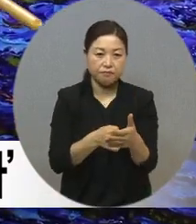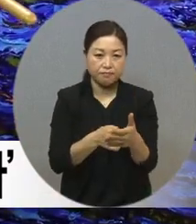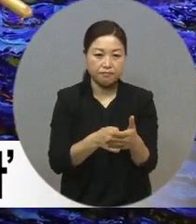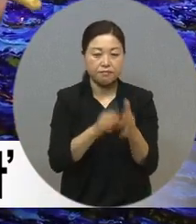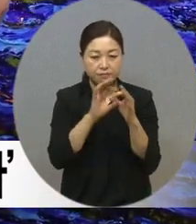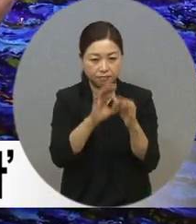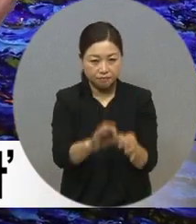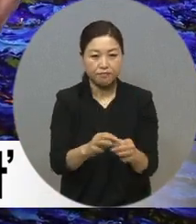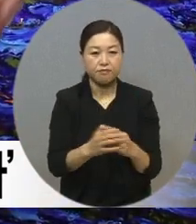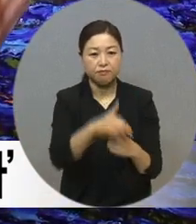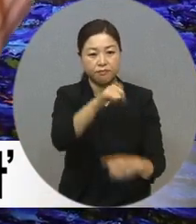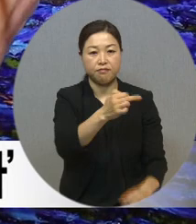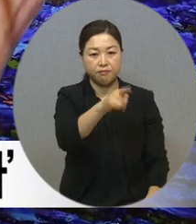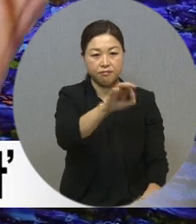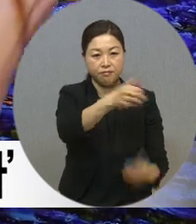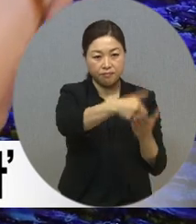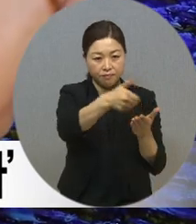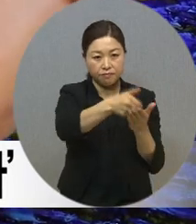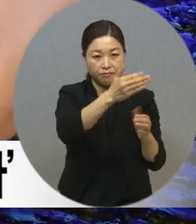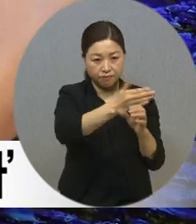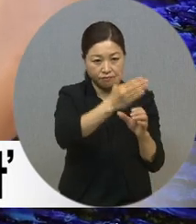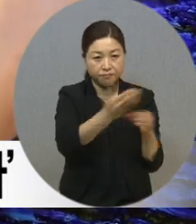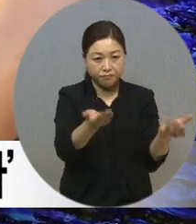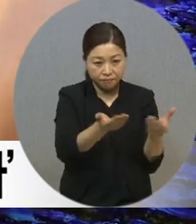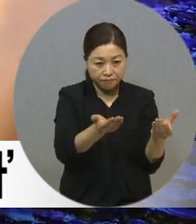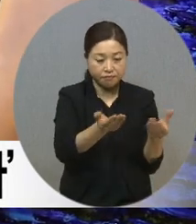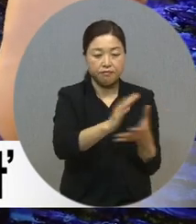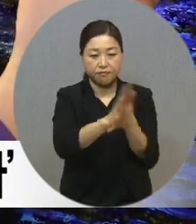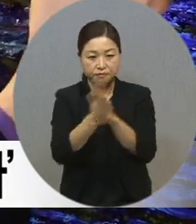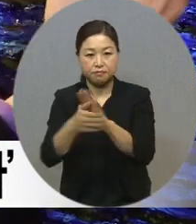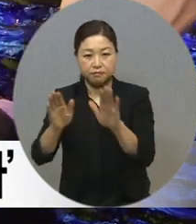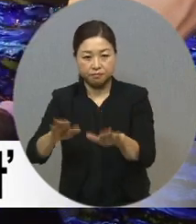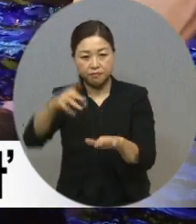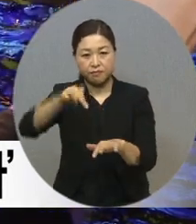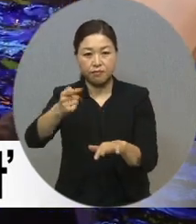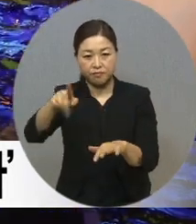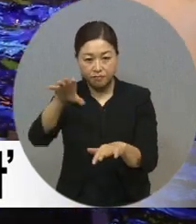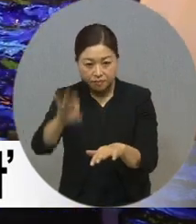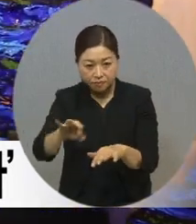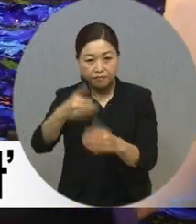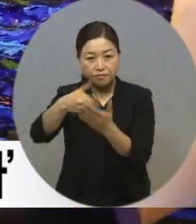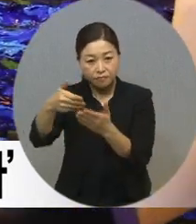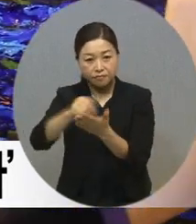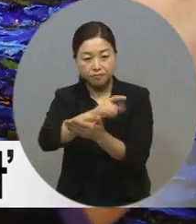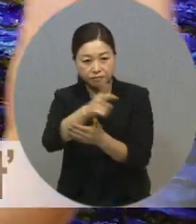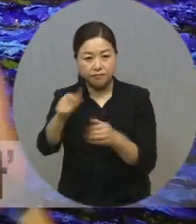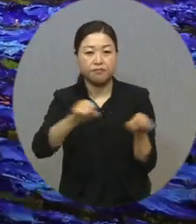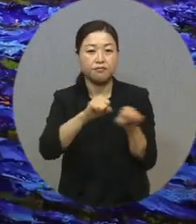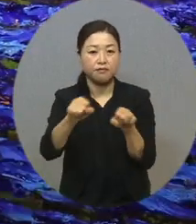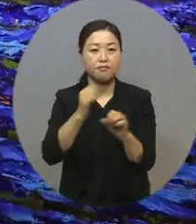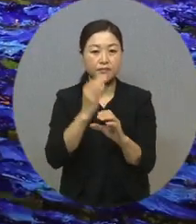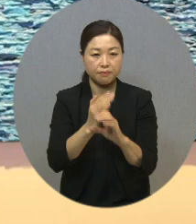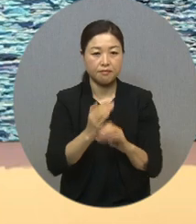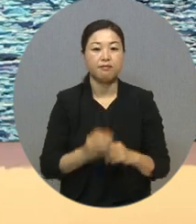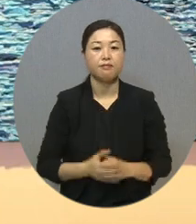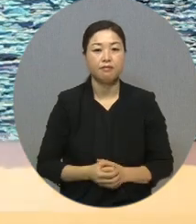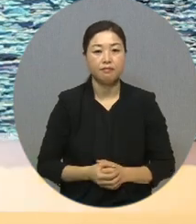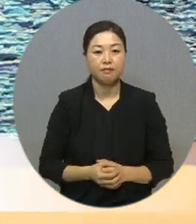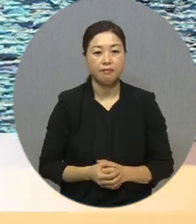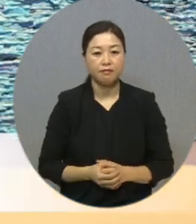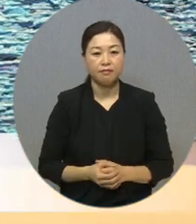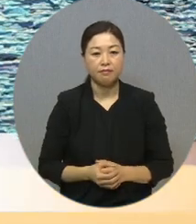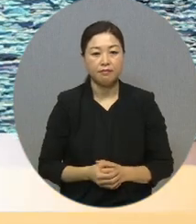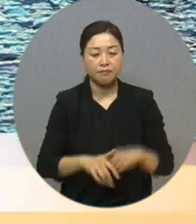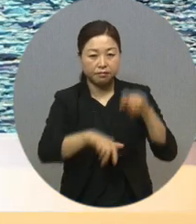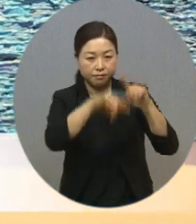구상회화를 중심으로 작업했으나 최근에는 추상형 회화로 작품을 추구하며 다양한 활동을 해오고 있습니다.